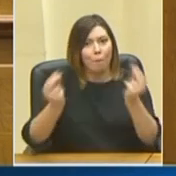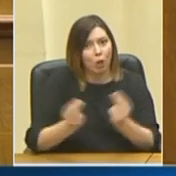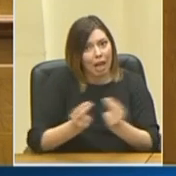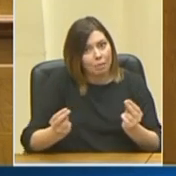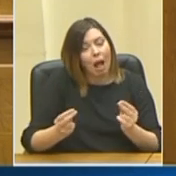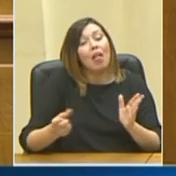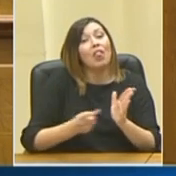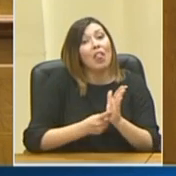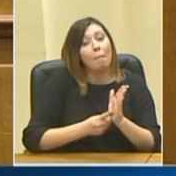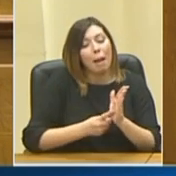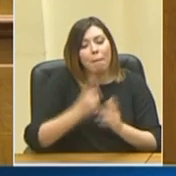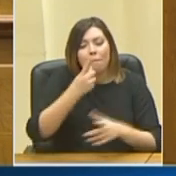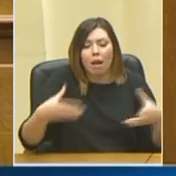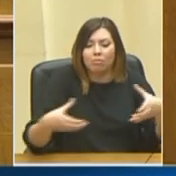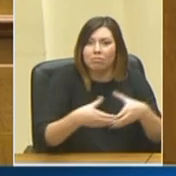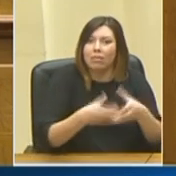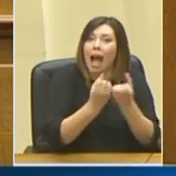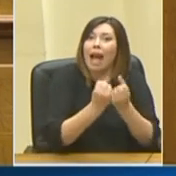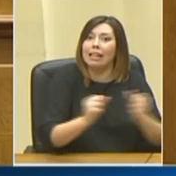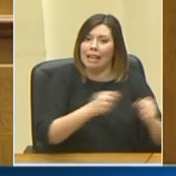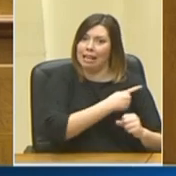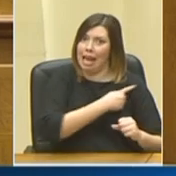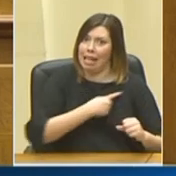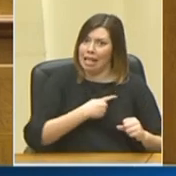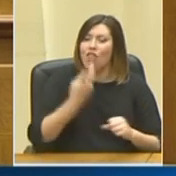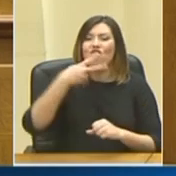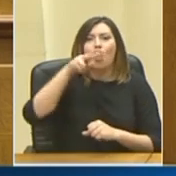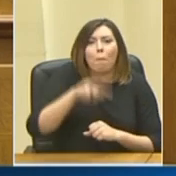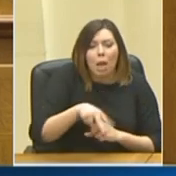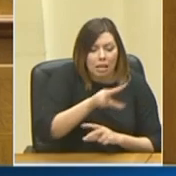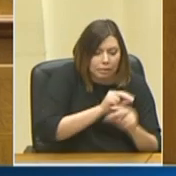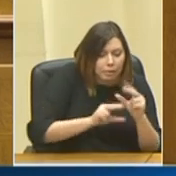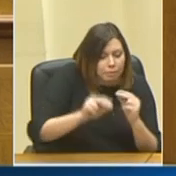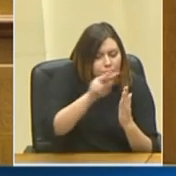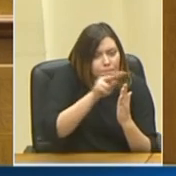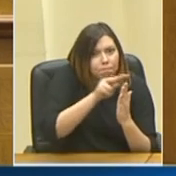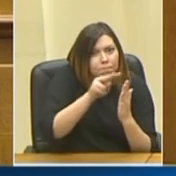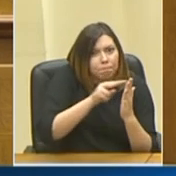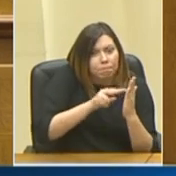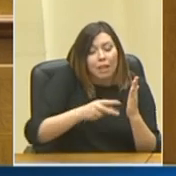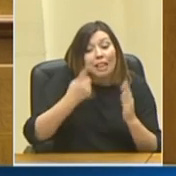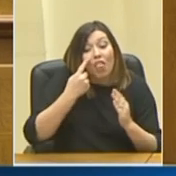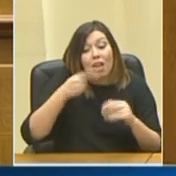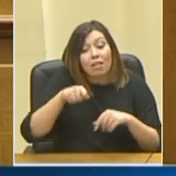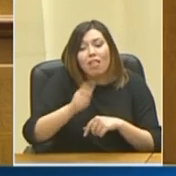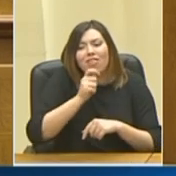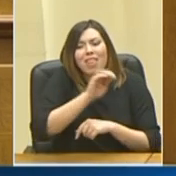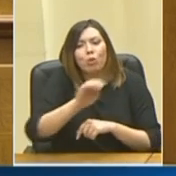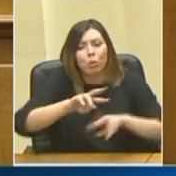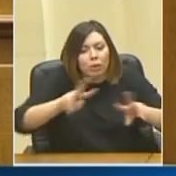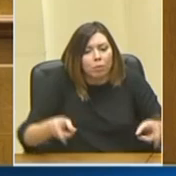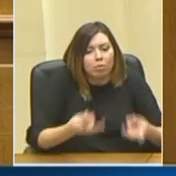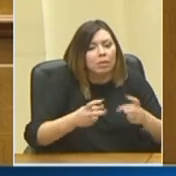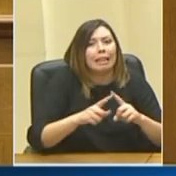επιμελείται ανεξάρτητη αρχή επί 48 ώρες, να βλέπει τα ευρήματα των μετρήσεων,